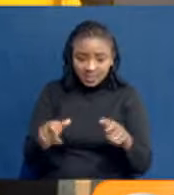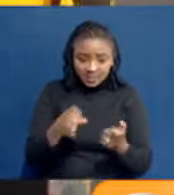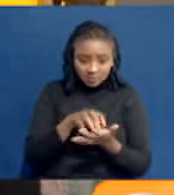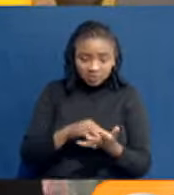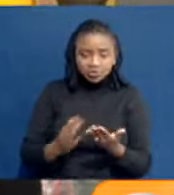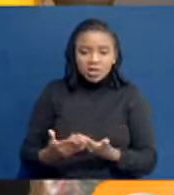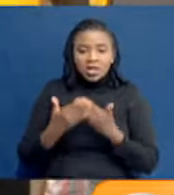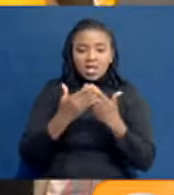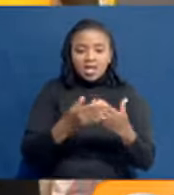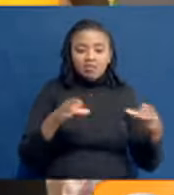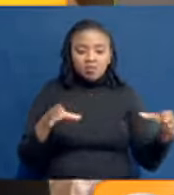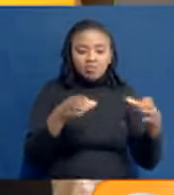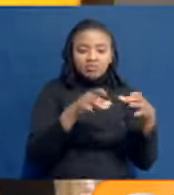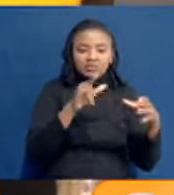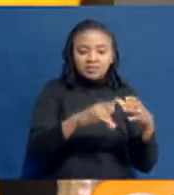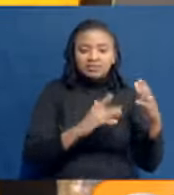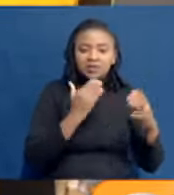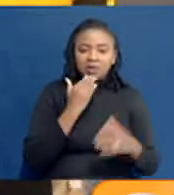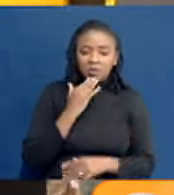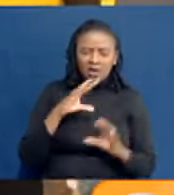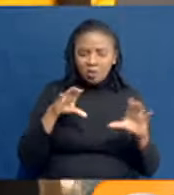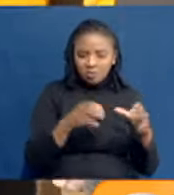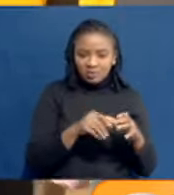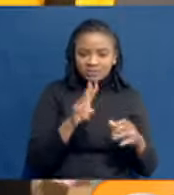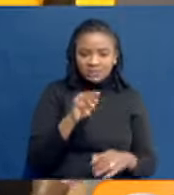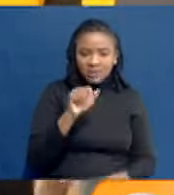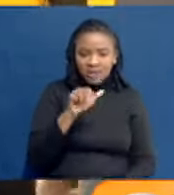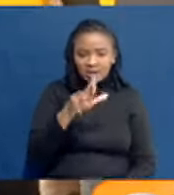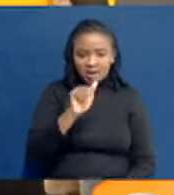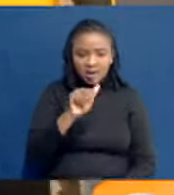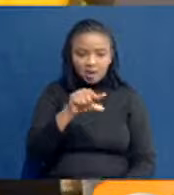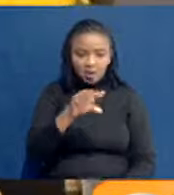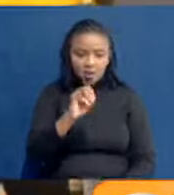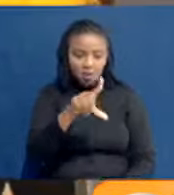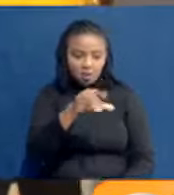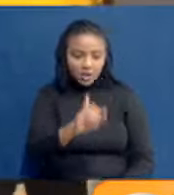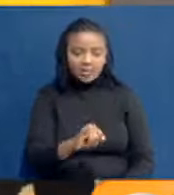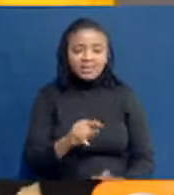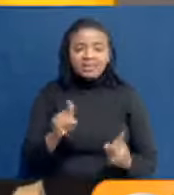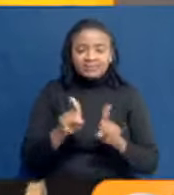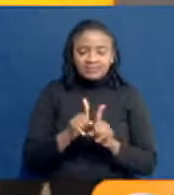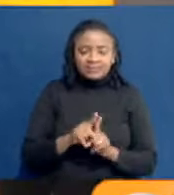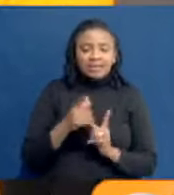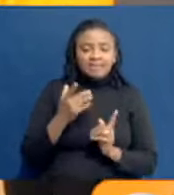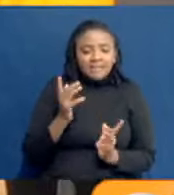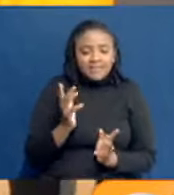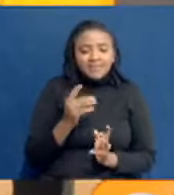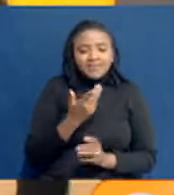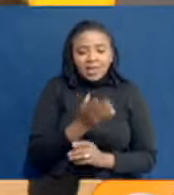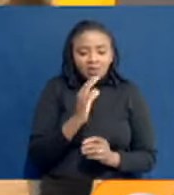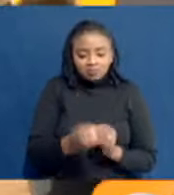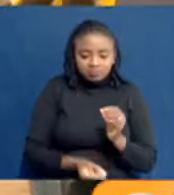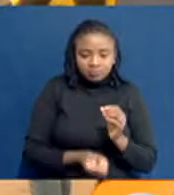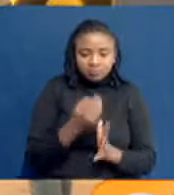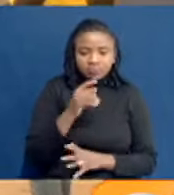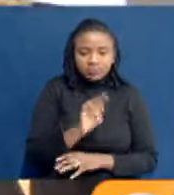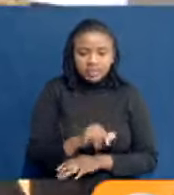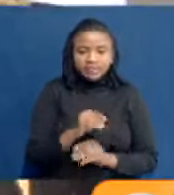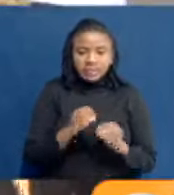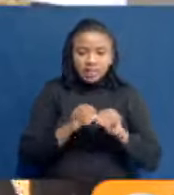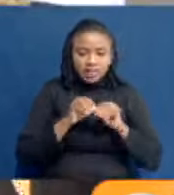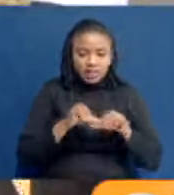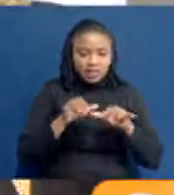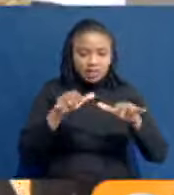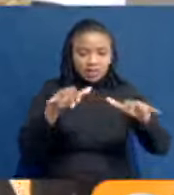na Diposa Royal Media ikaona kwamba pia nao vile vile wanahitaji kituo, na kwa hakika Vuka FM imeweza kuvuma.